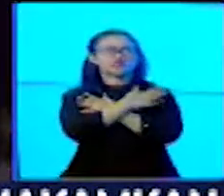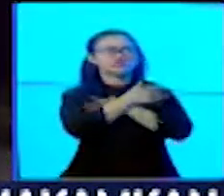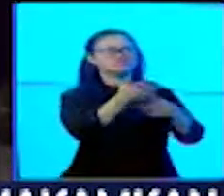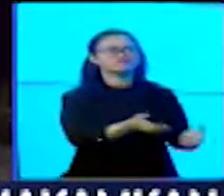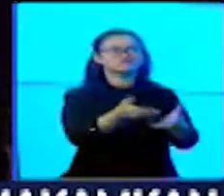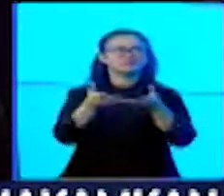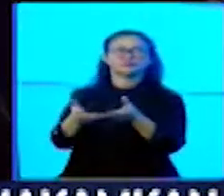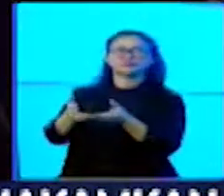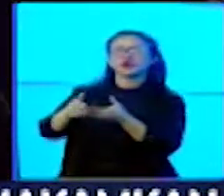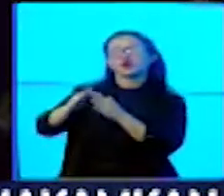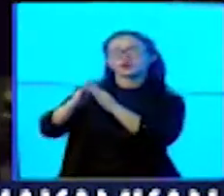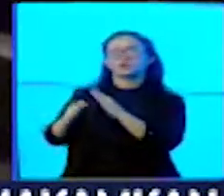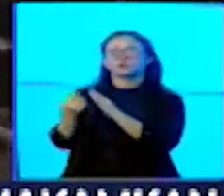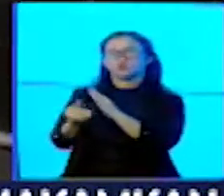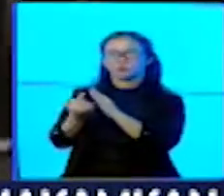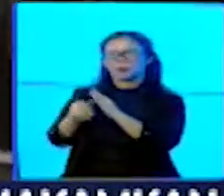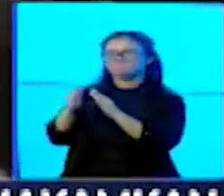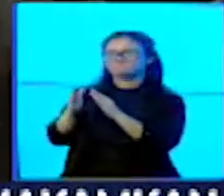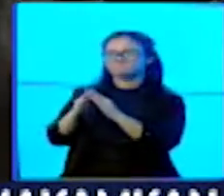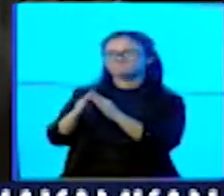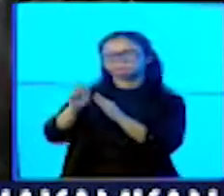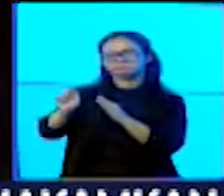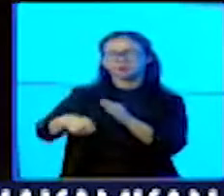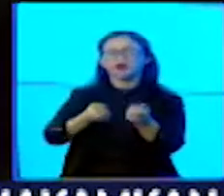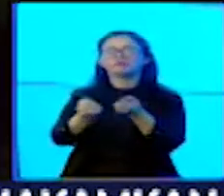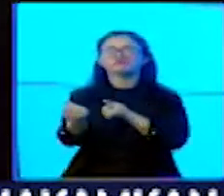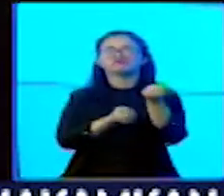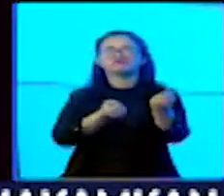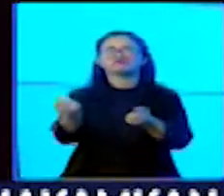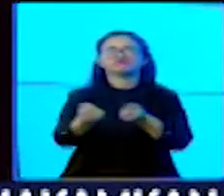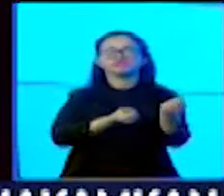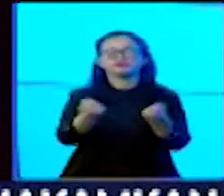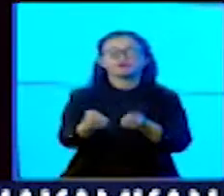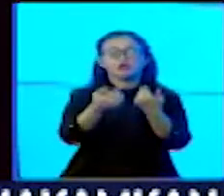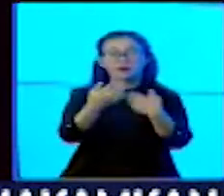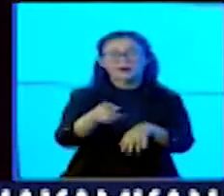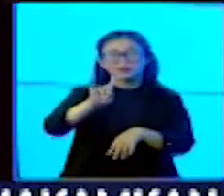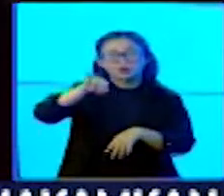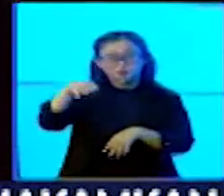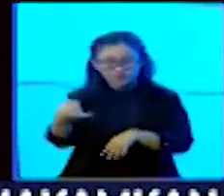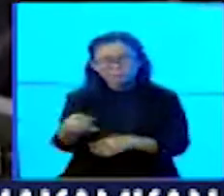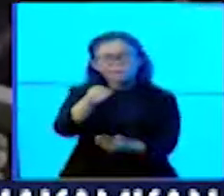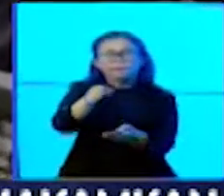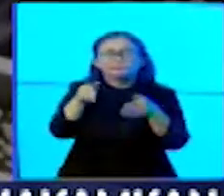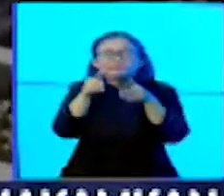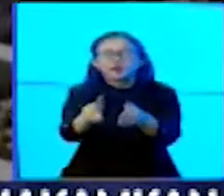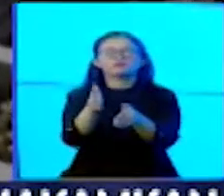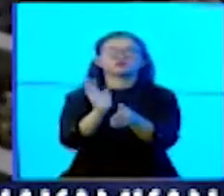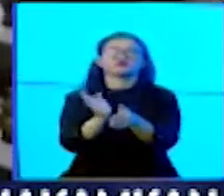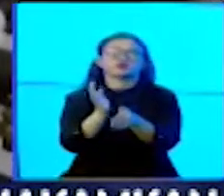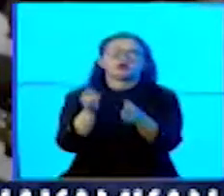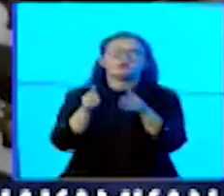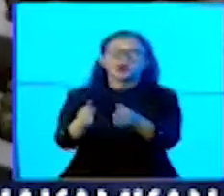di Jalan Perkutut Raya dengan kendaraan bak terbuka. Sejam kemudian, jenazah dimakamkan di